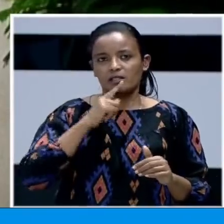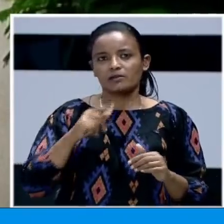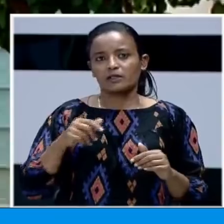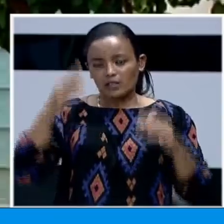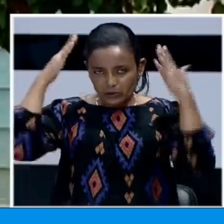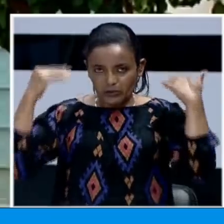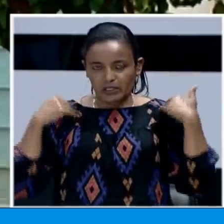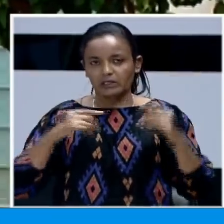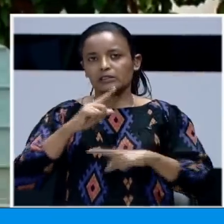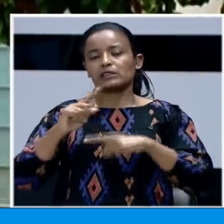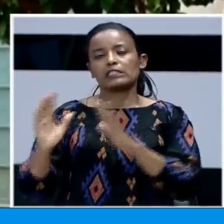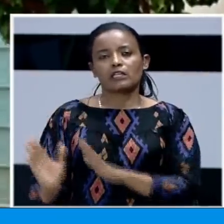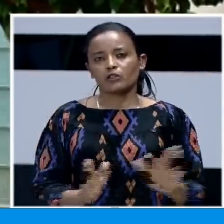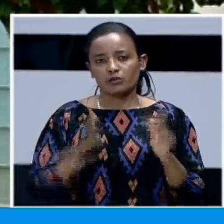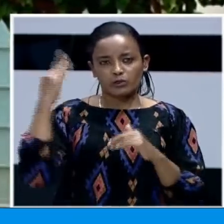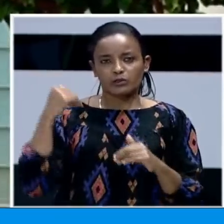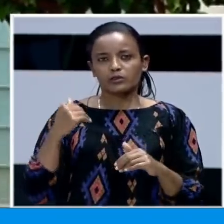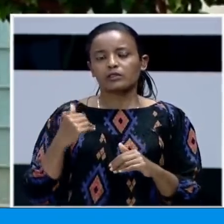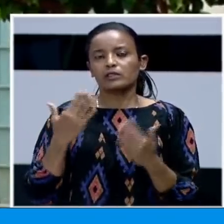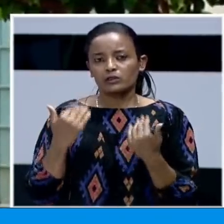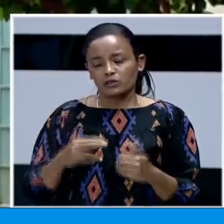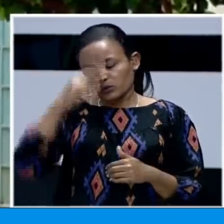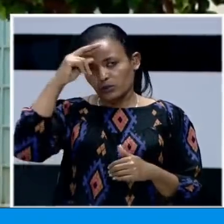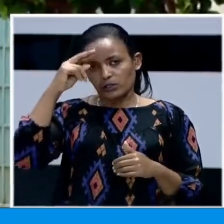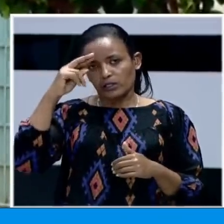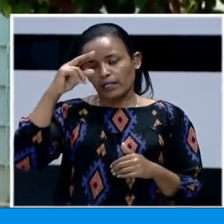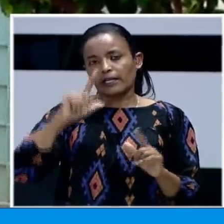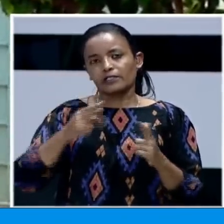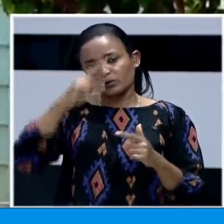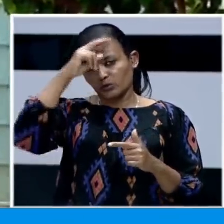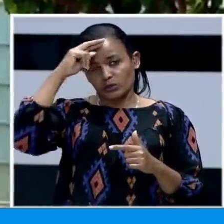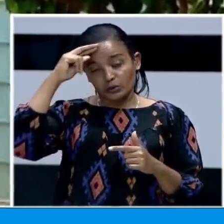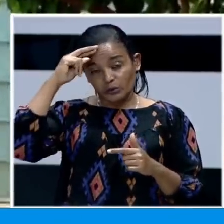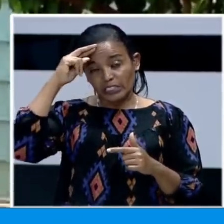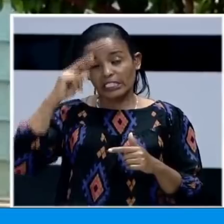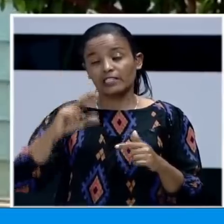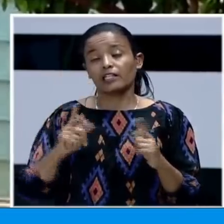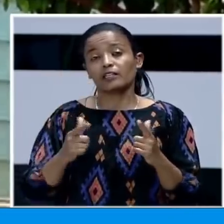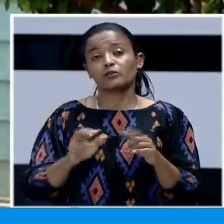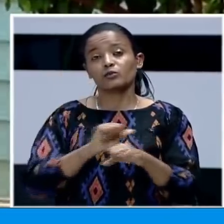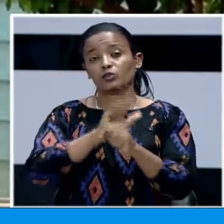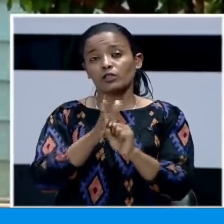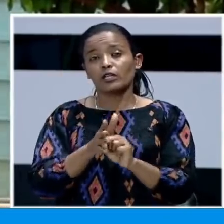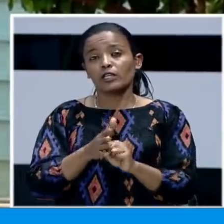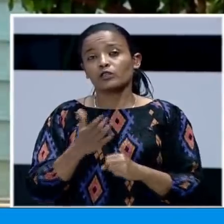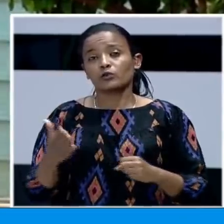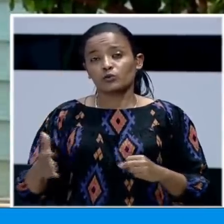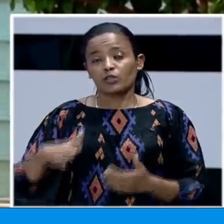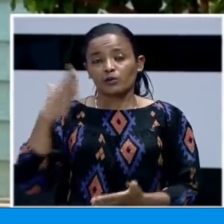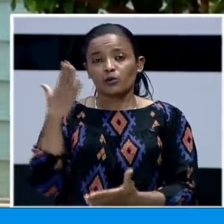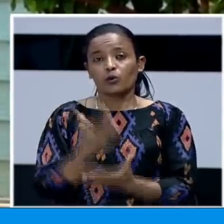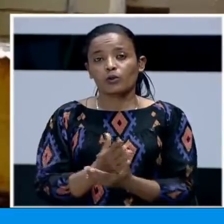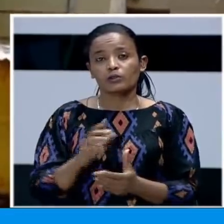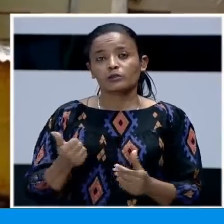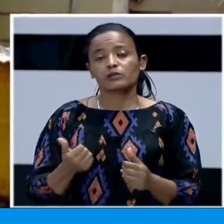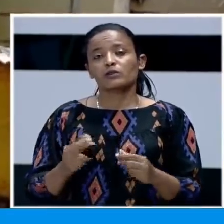مرعن مکیات تدالیم کم زنبرن. بسنجی حزقات مزرلو ویروس کرونا اتو قدام کسر رزو کم زغالن. زدم ما ندحنت